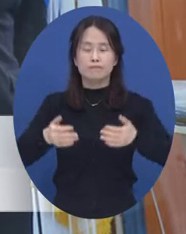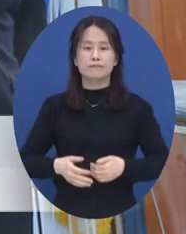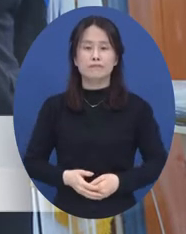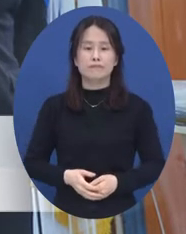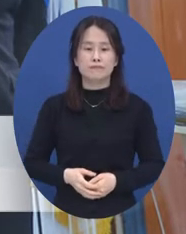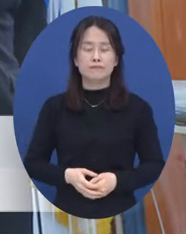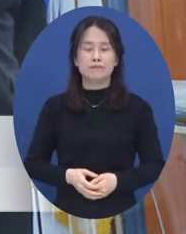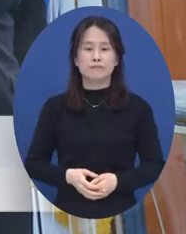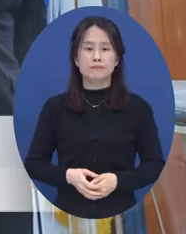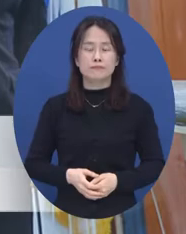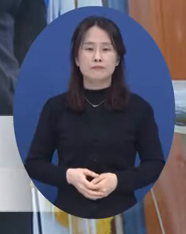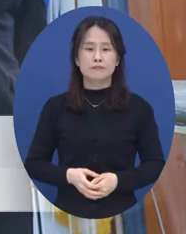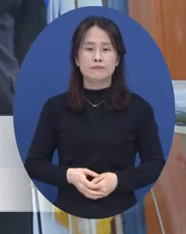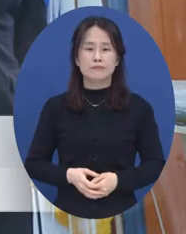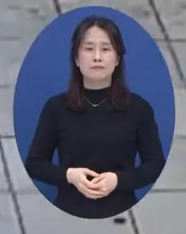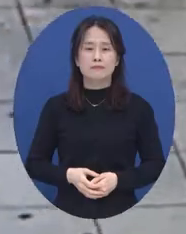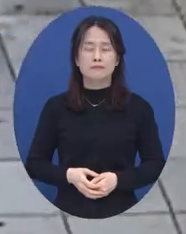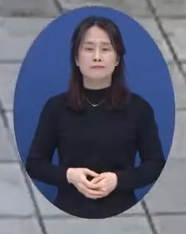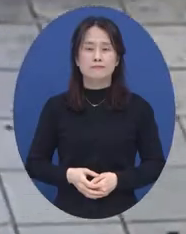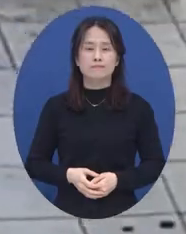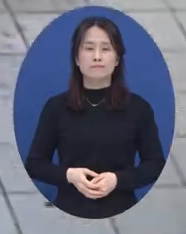최지연 기자가 취재했습니다.